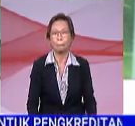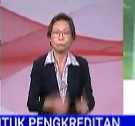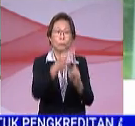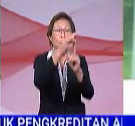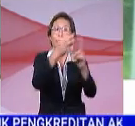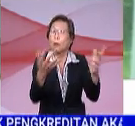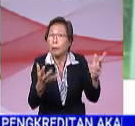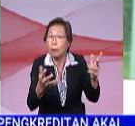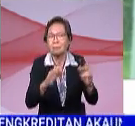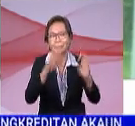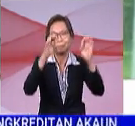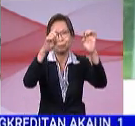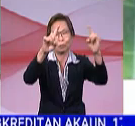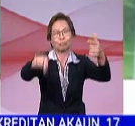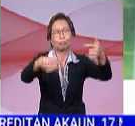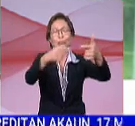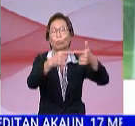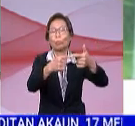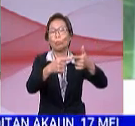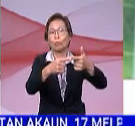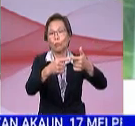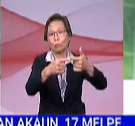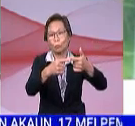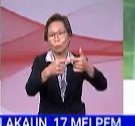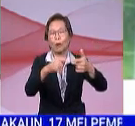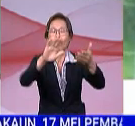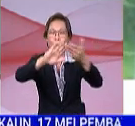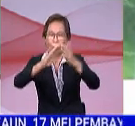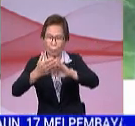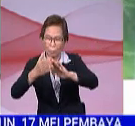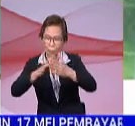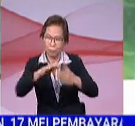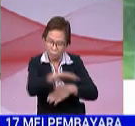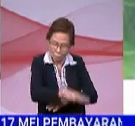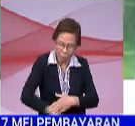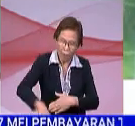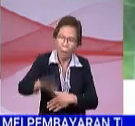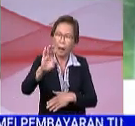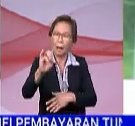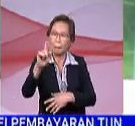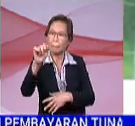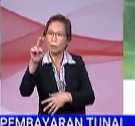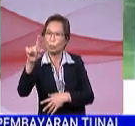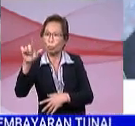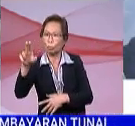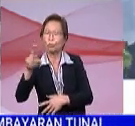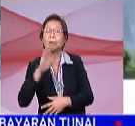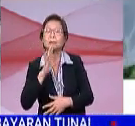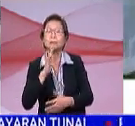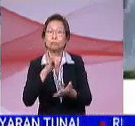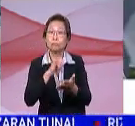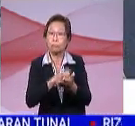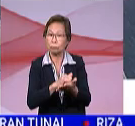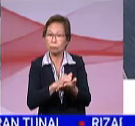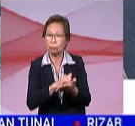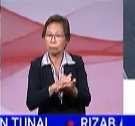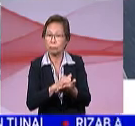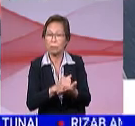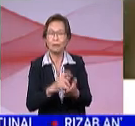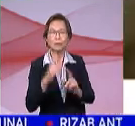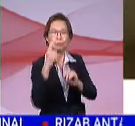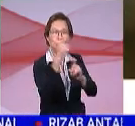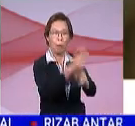pendidikan. Nombor duanya is masyarakat sekitar Bintulu lah. Beliau berkata demikian selepas simbolik